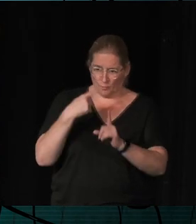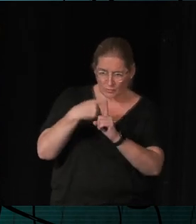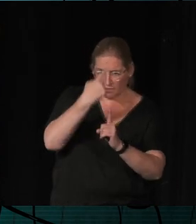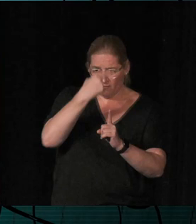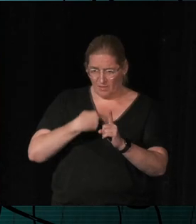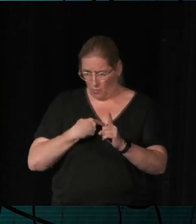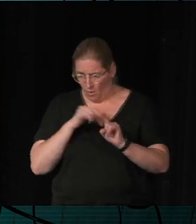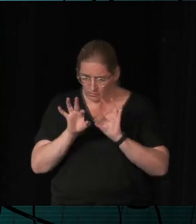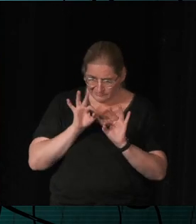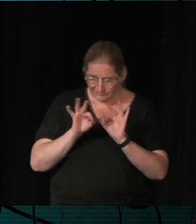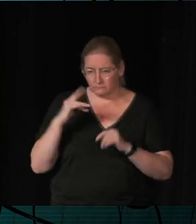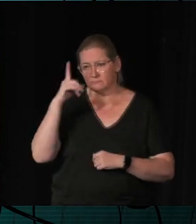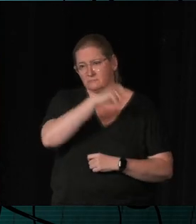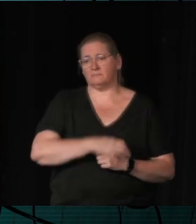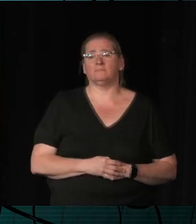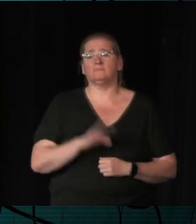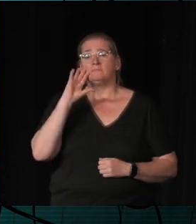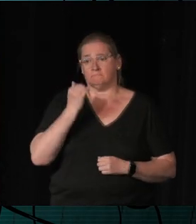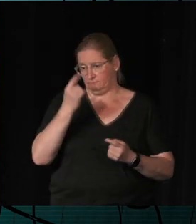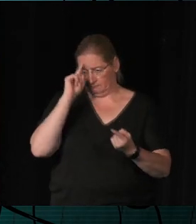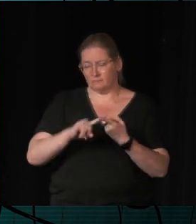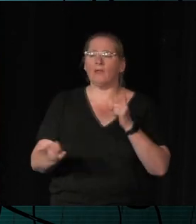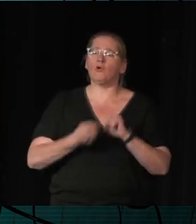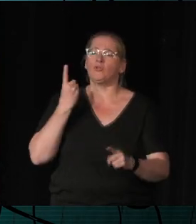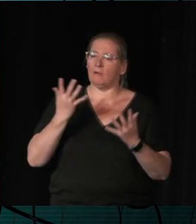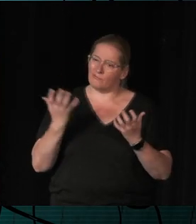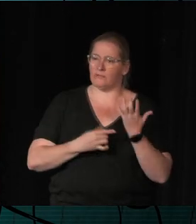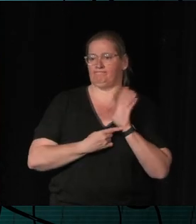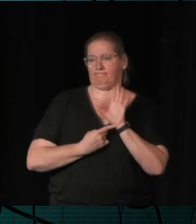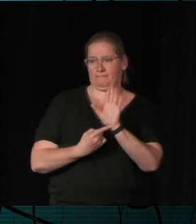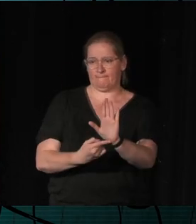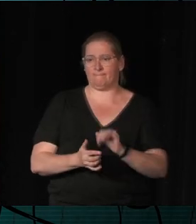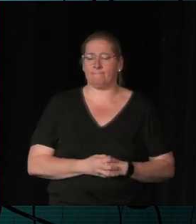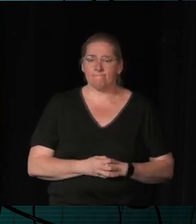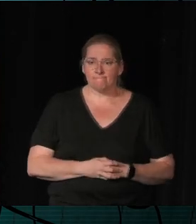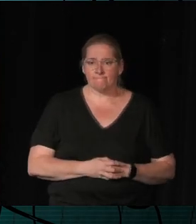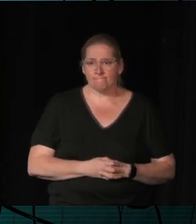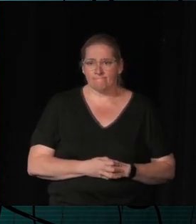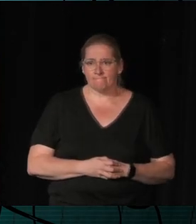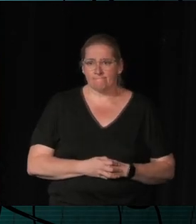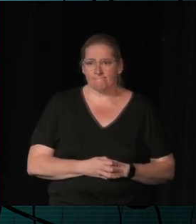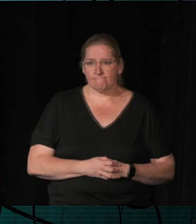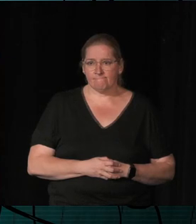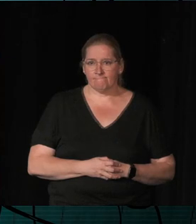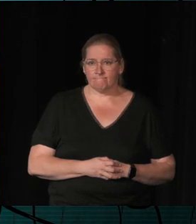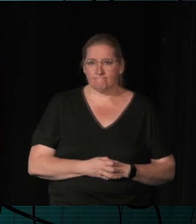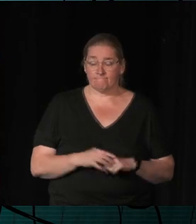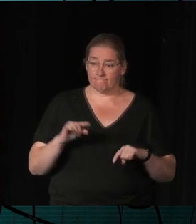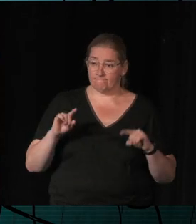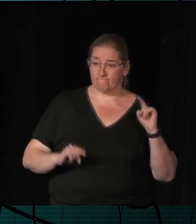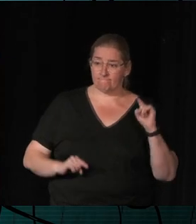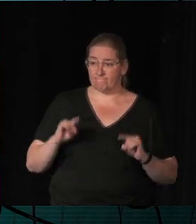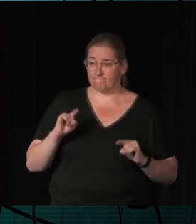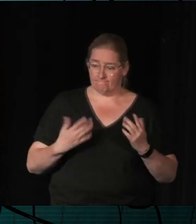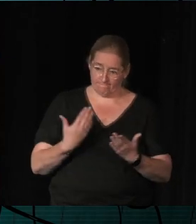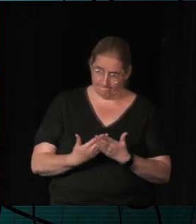Donc ouais, c'est des sujets qui m'importaient, que je voulais mettre en scène. Et parfois, donc, prendre ces éléments-là et les représenter de